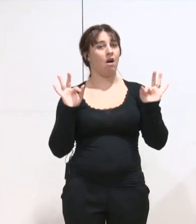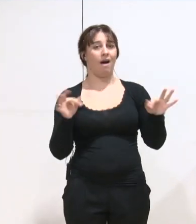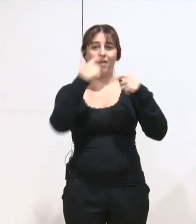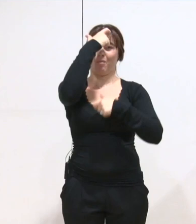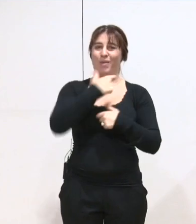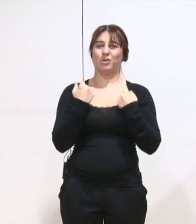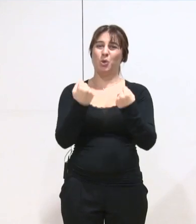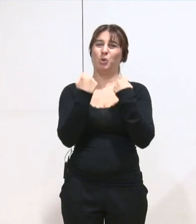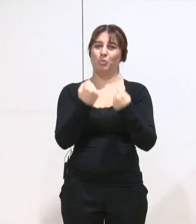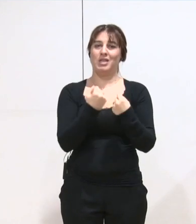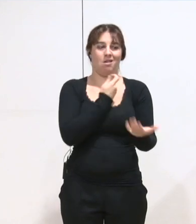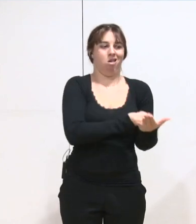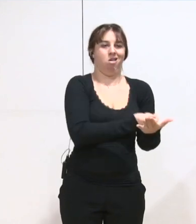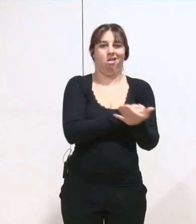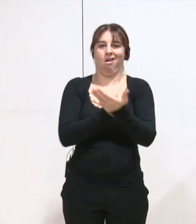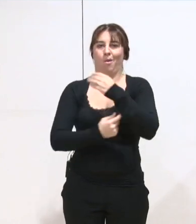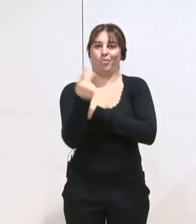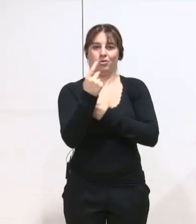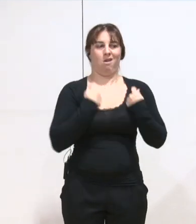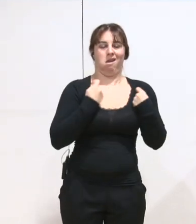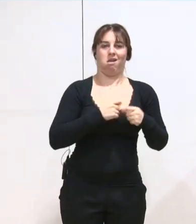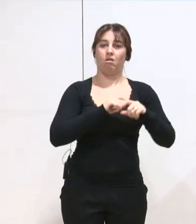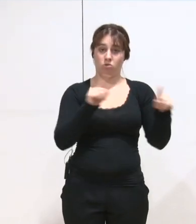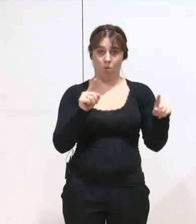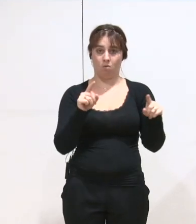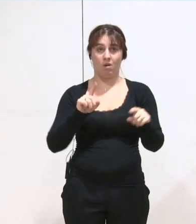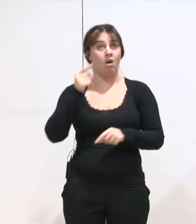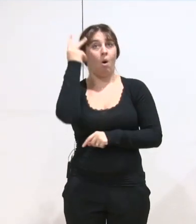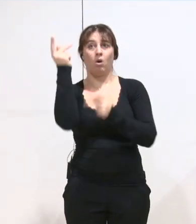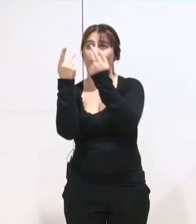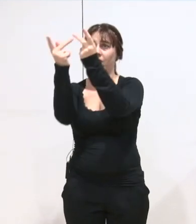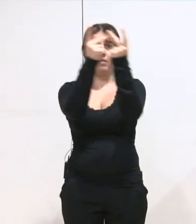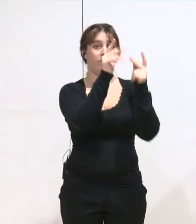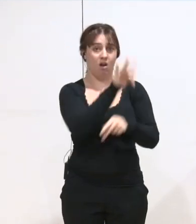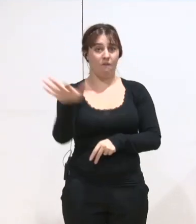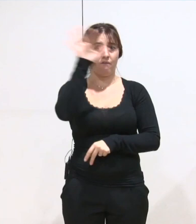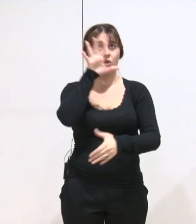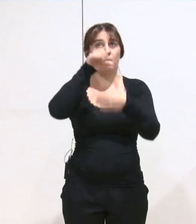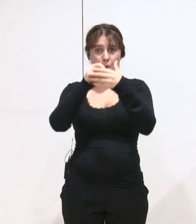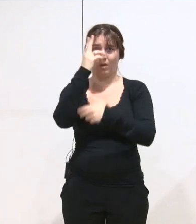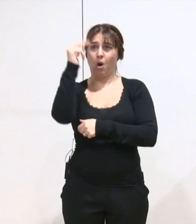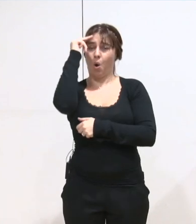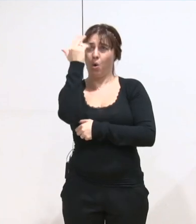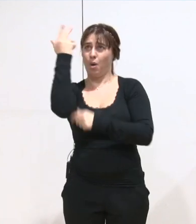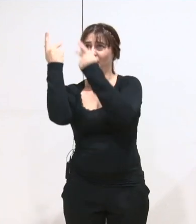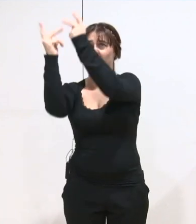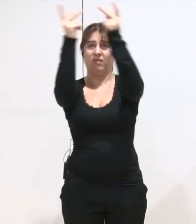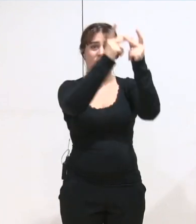qui consomme le plus en ville. Il nous faut rattraper notre retard, comme dans d'autres villes de France et d'Europe qui l'ont fait avant